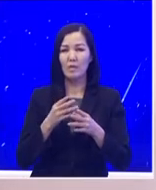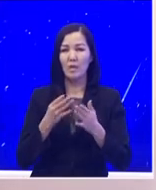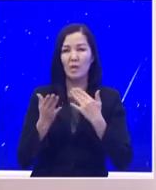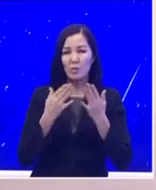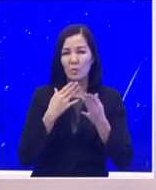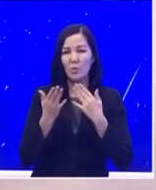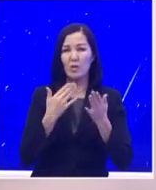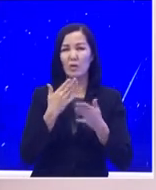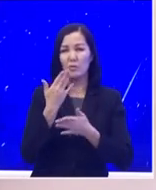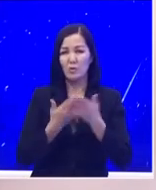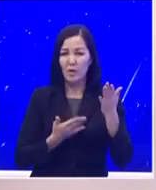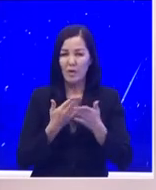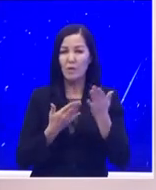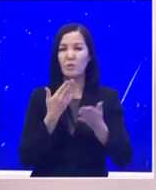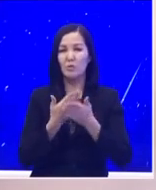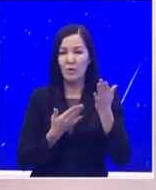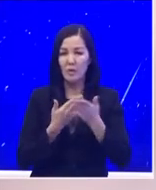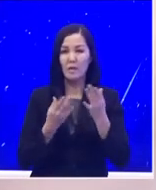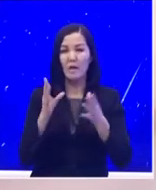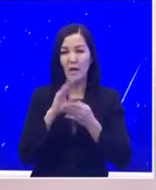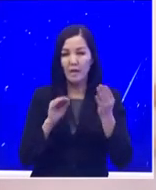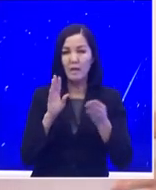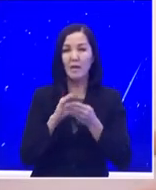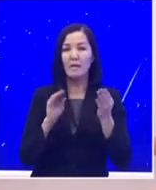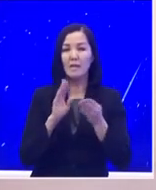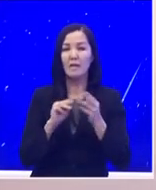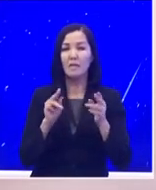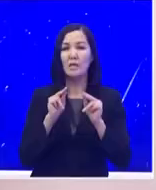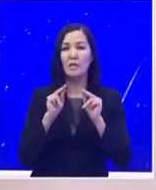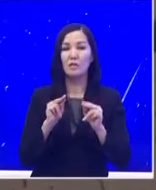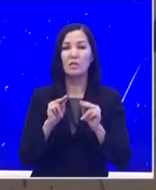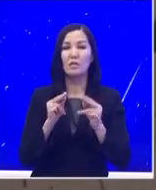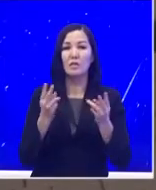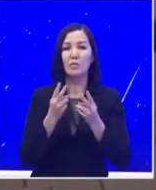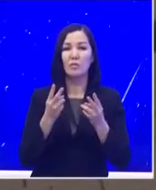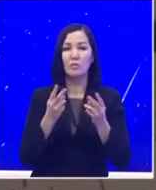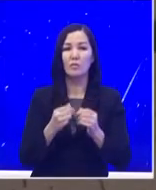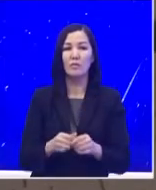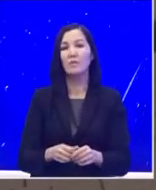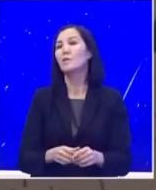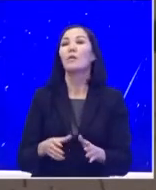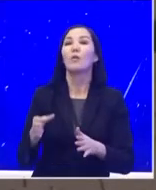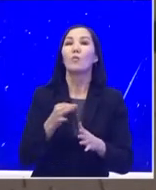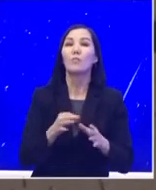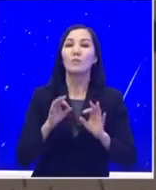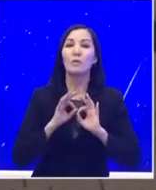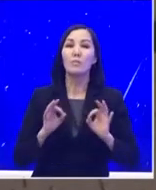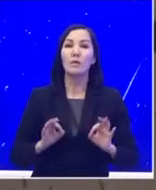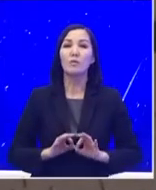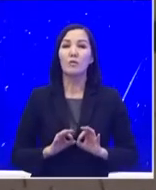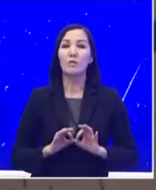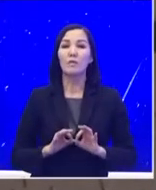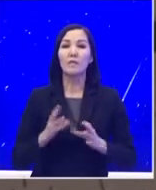негатив кететін шығар деген сияқты, сіз керісінше ол адамның шындығын айтуға мәжбүрлейтін боласыз. Облыстық прокуратура мәліметінше, былтыр